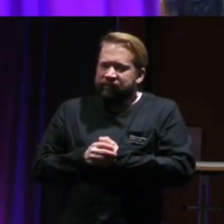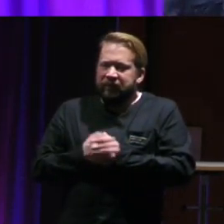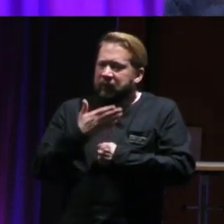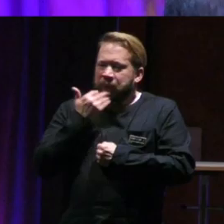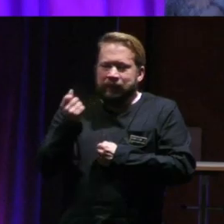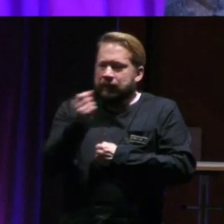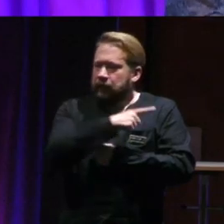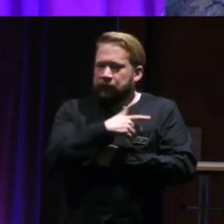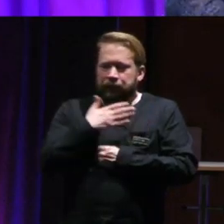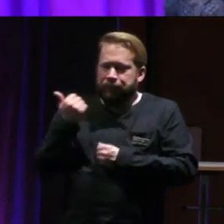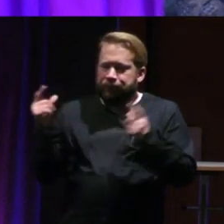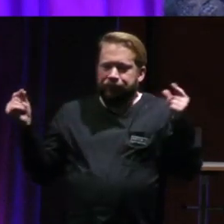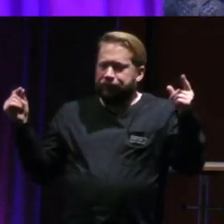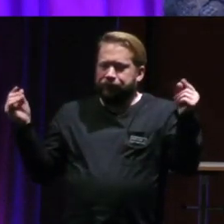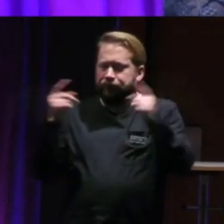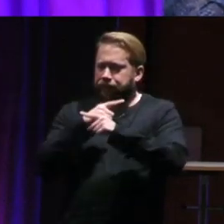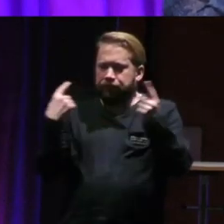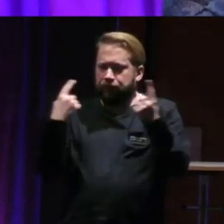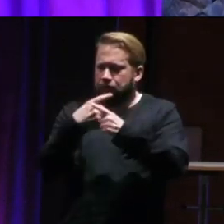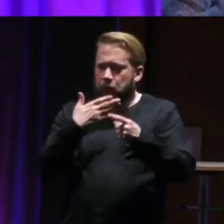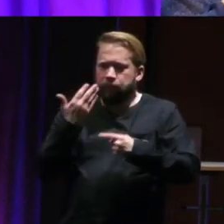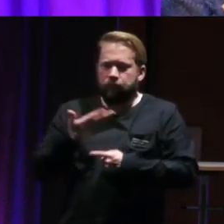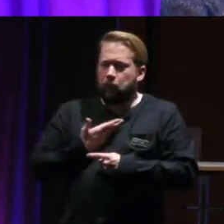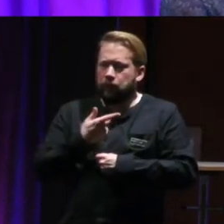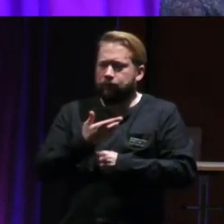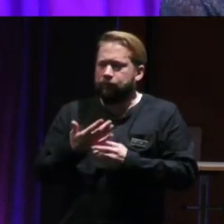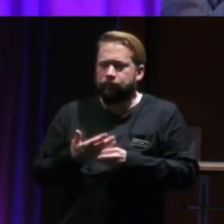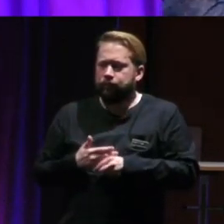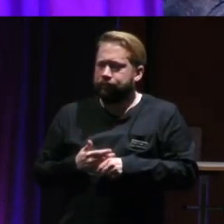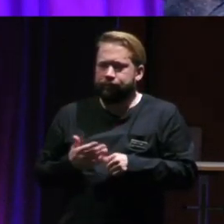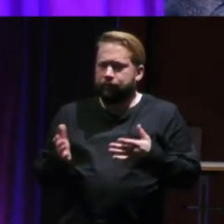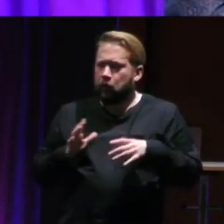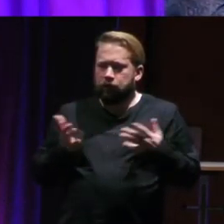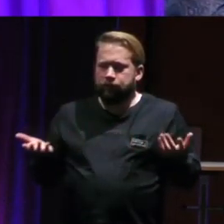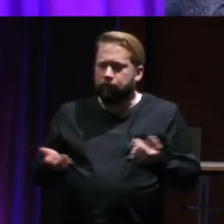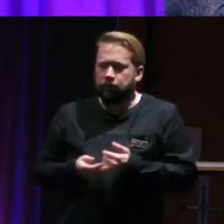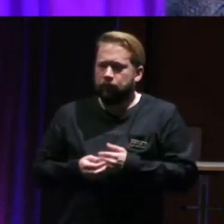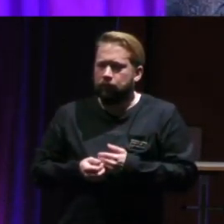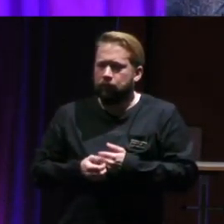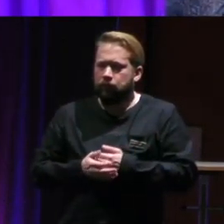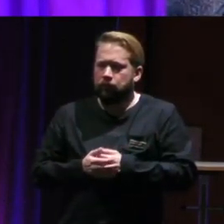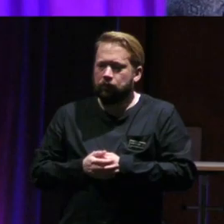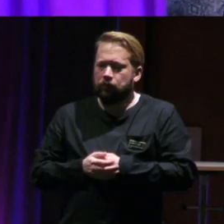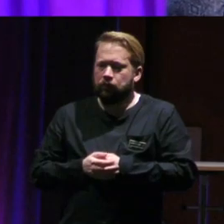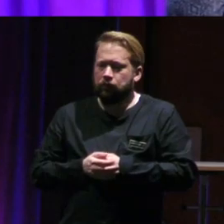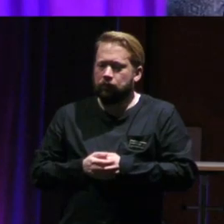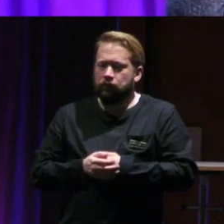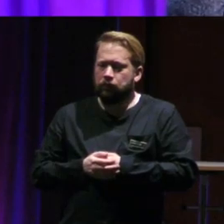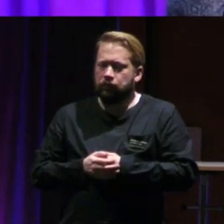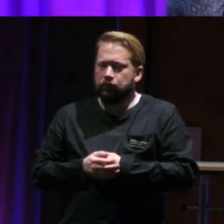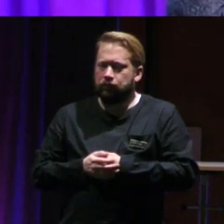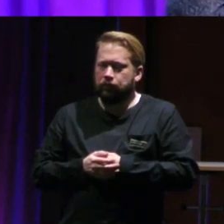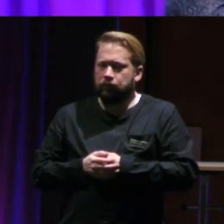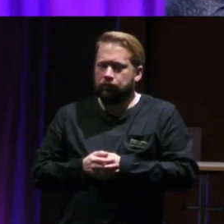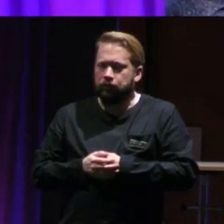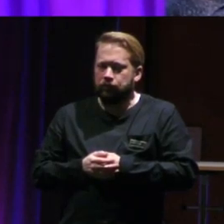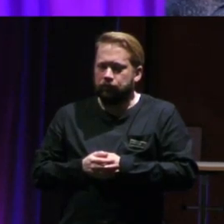Что? Она там, я ее видела. Там она. У девушки на компьютере.